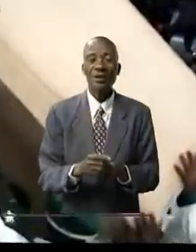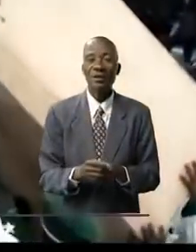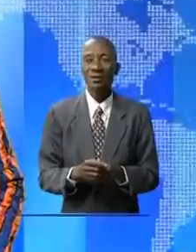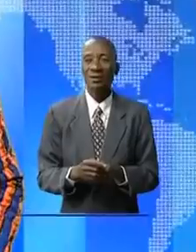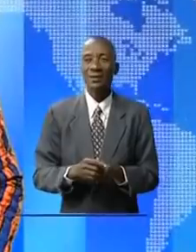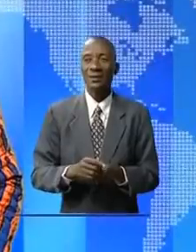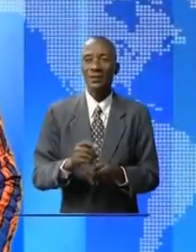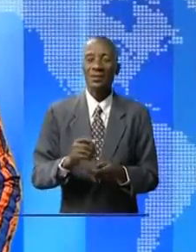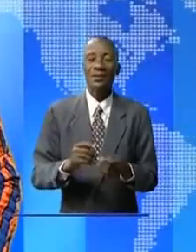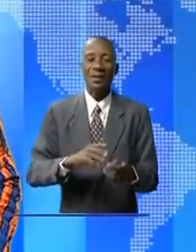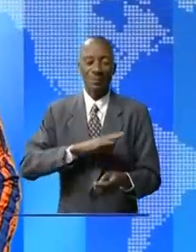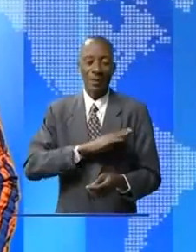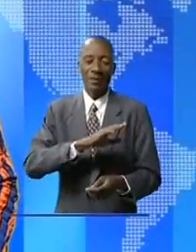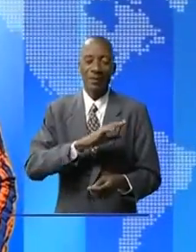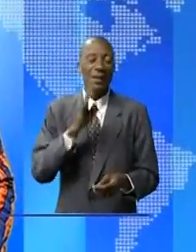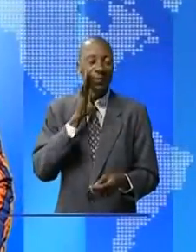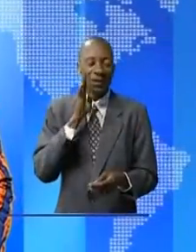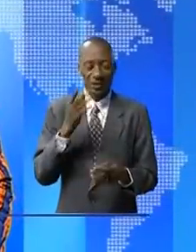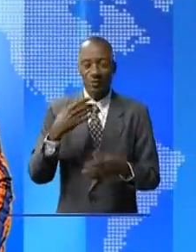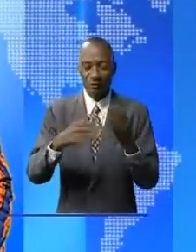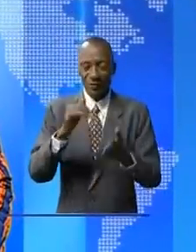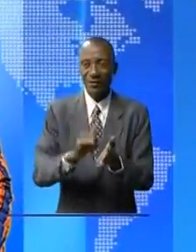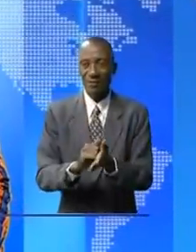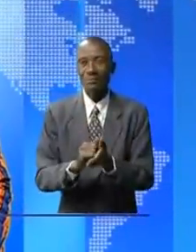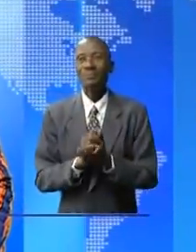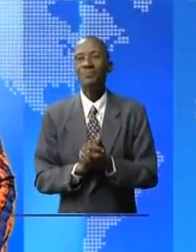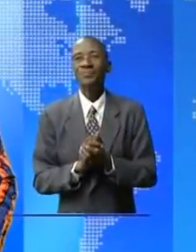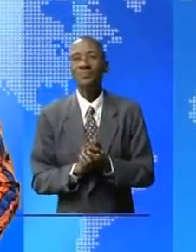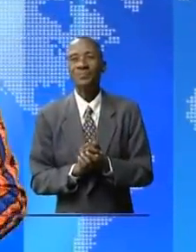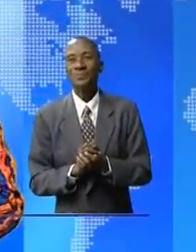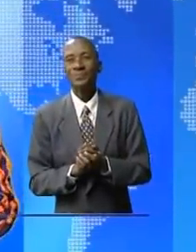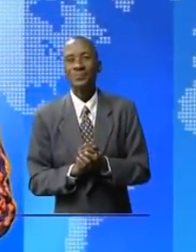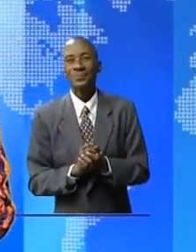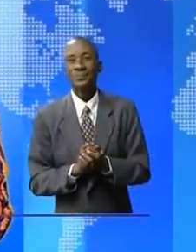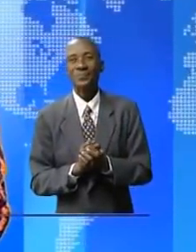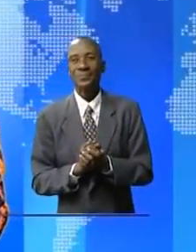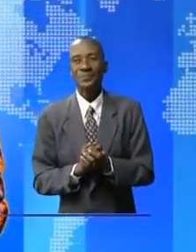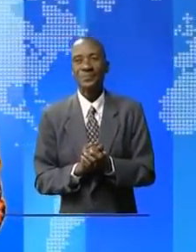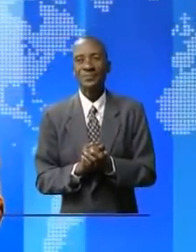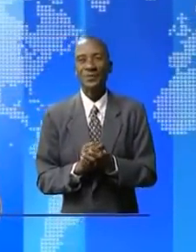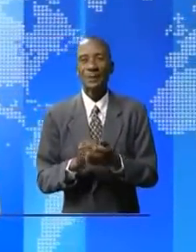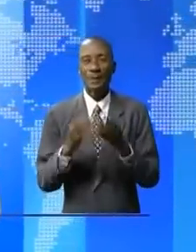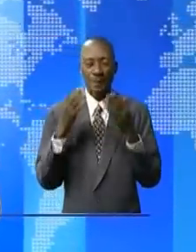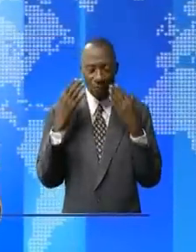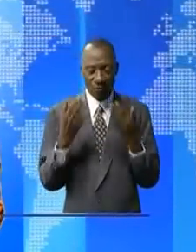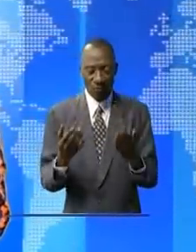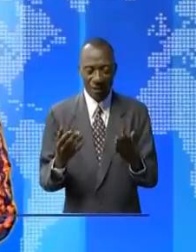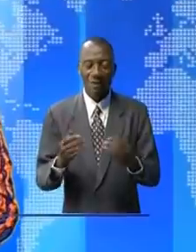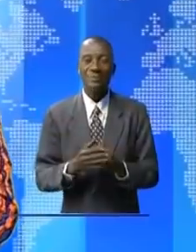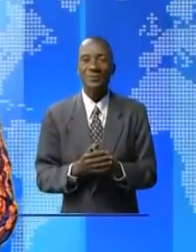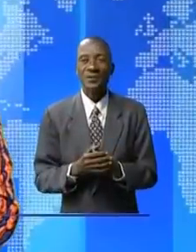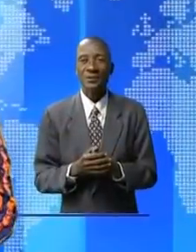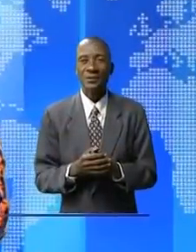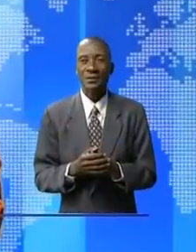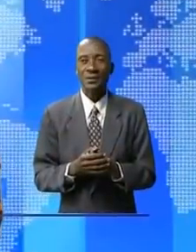Kimbangu. C'était sous le regard. Merci de suivre ce journal. Il a connu le concours rédactionnel de Dien Balaka et de